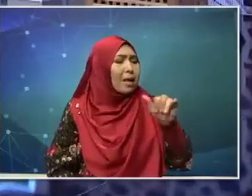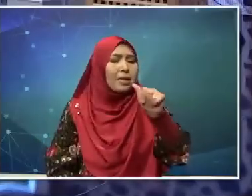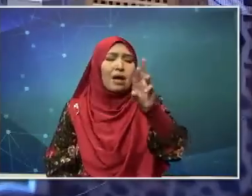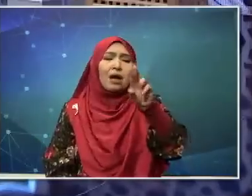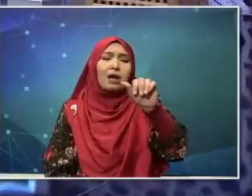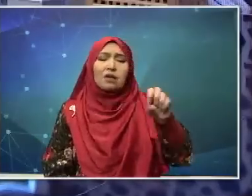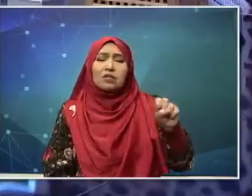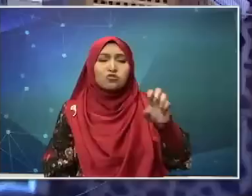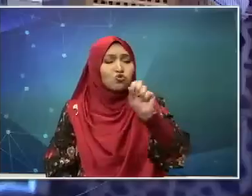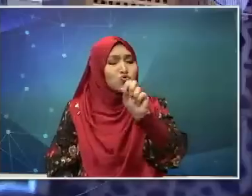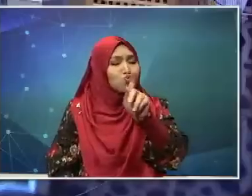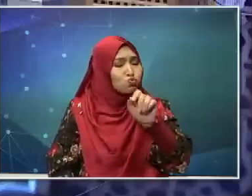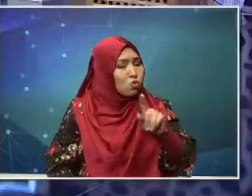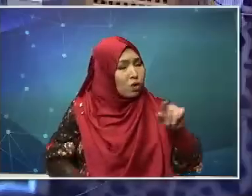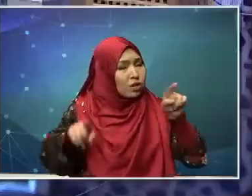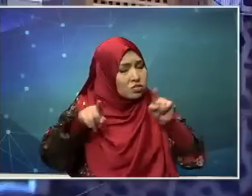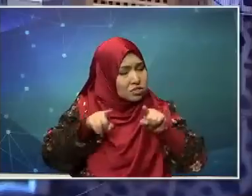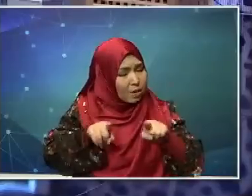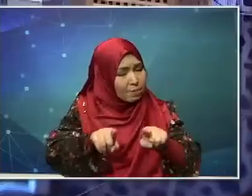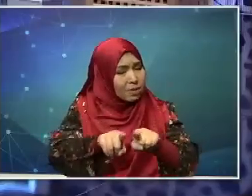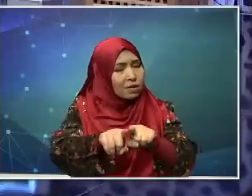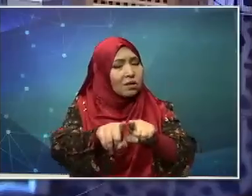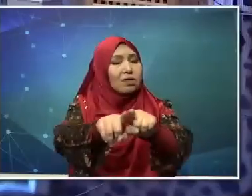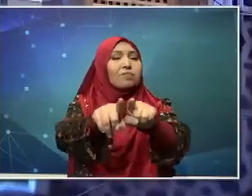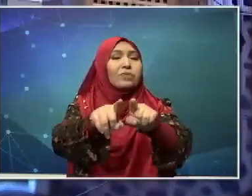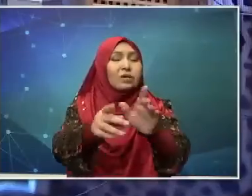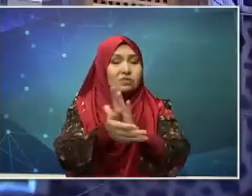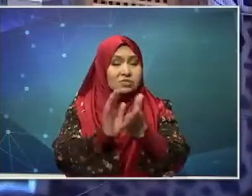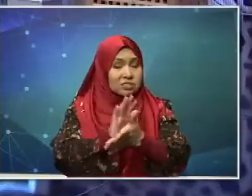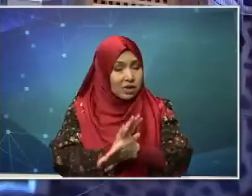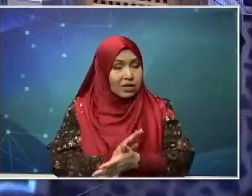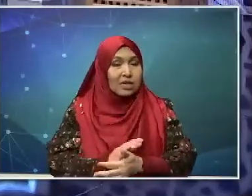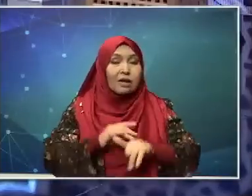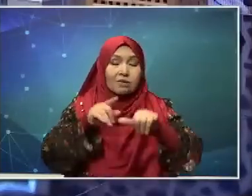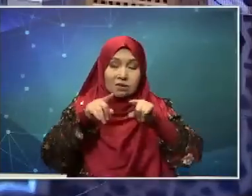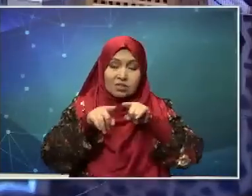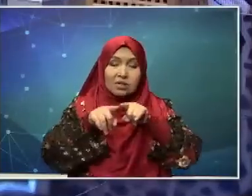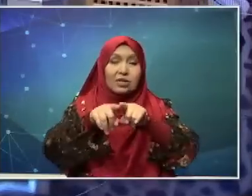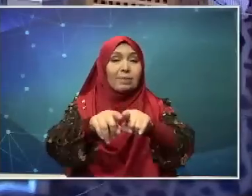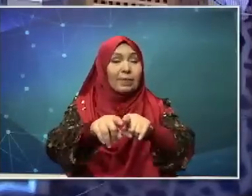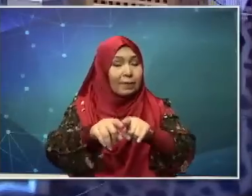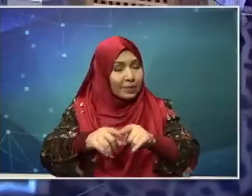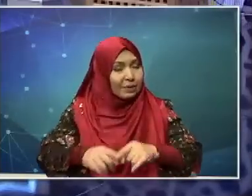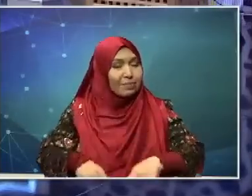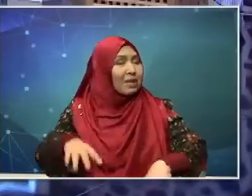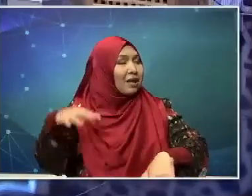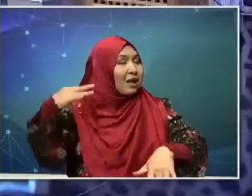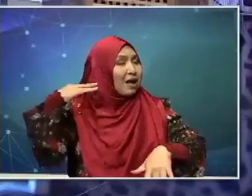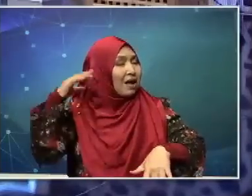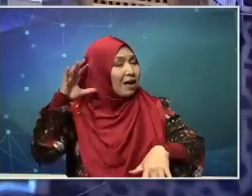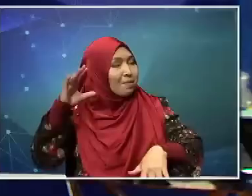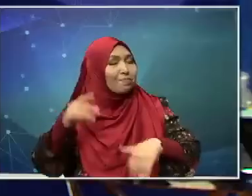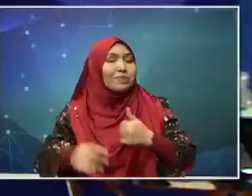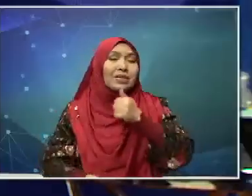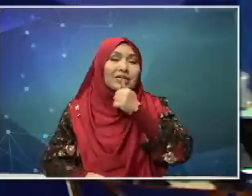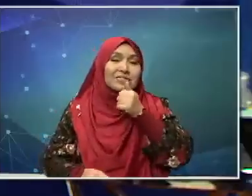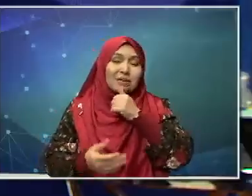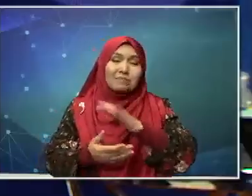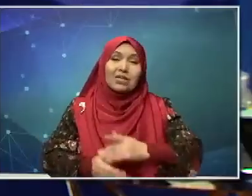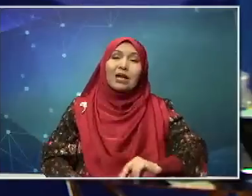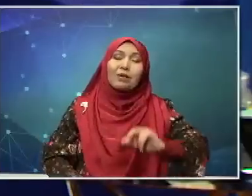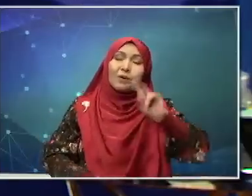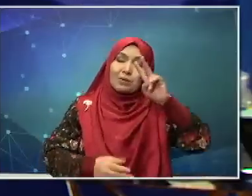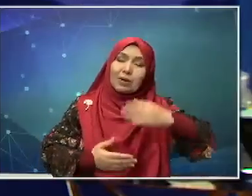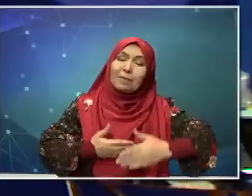wo4 harapkan Fansuri Samuel jika Bolehkah Jika boleh maksudnya ikutlah semacam udah opo terputus nafas